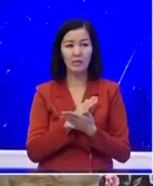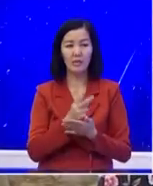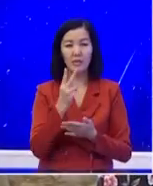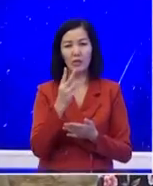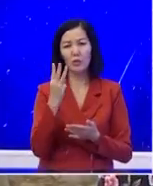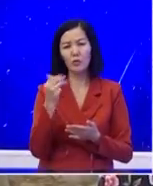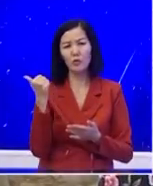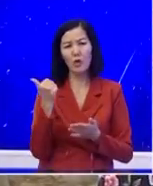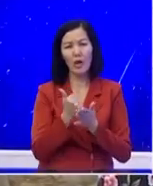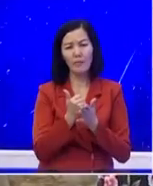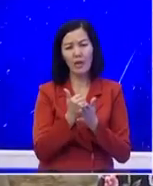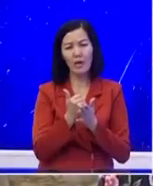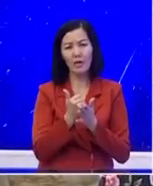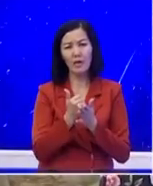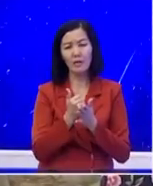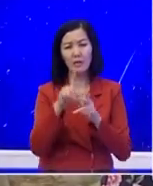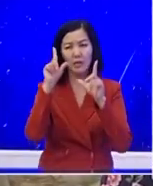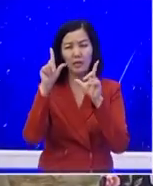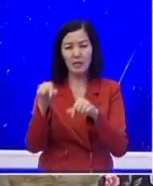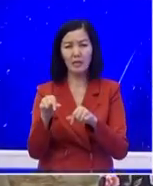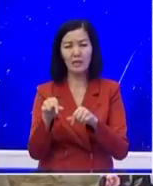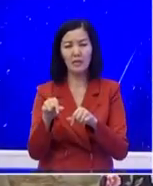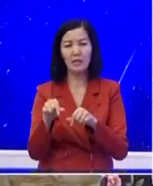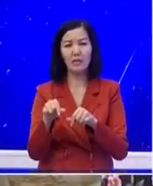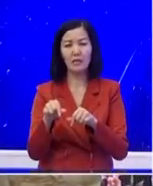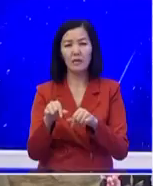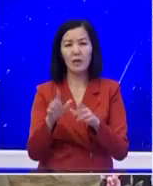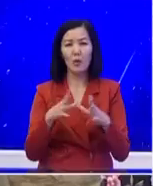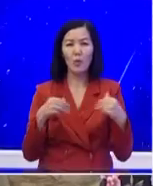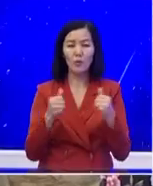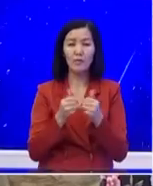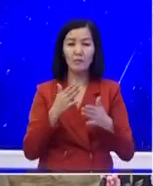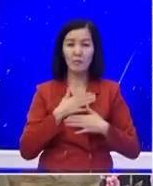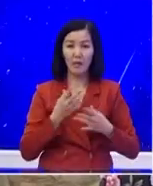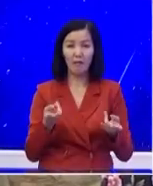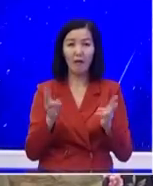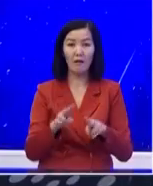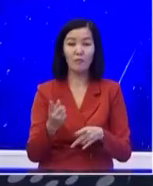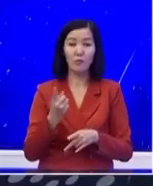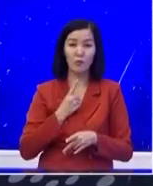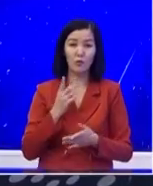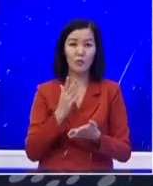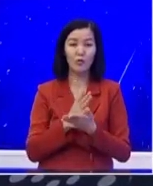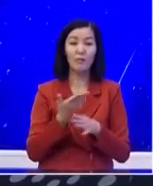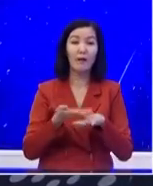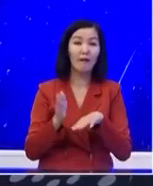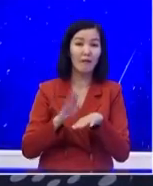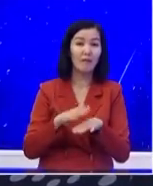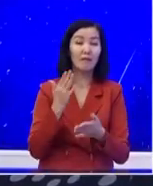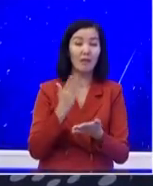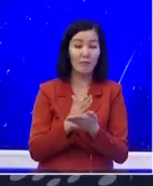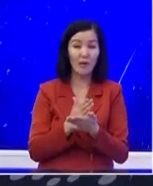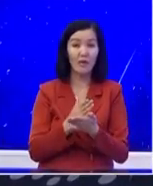апта командировкаға кетеді. Сонда енді балашағымен үйде отырып күтіп отырамыз. Қиыншылықтар бар